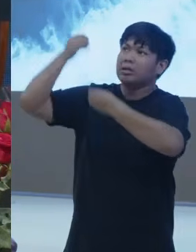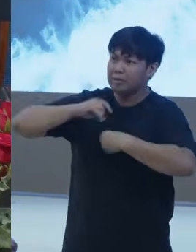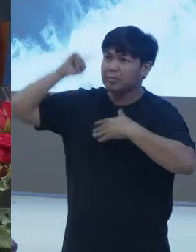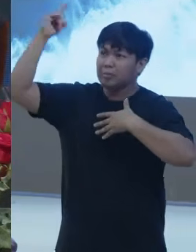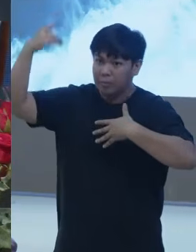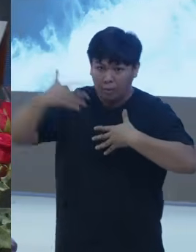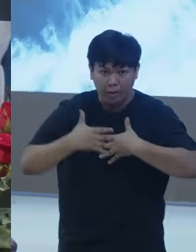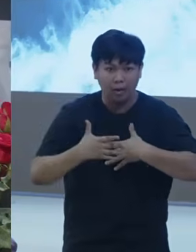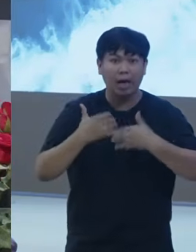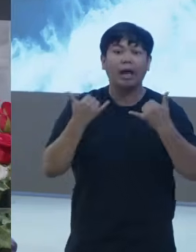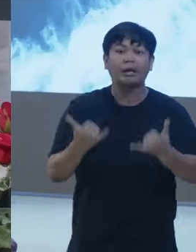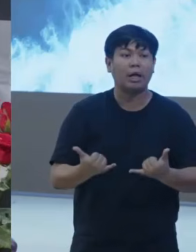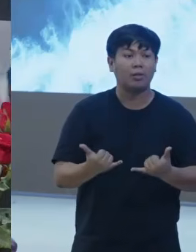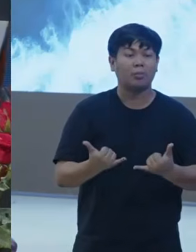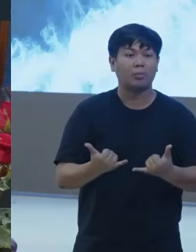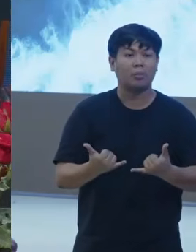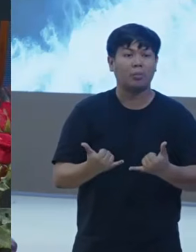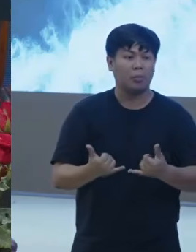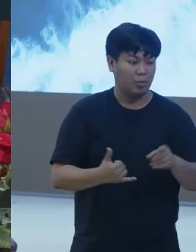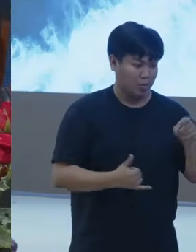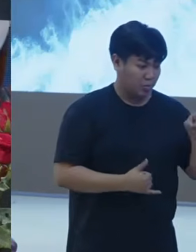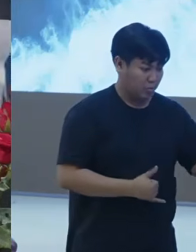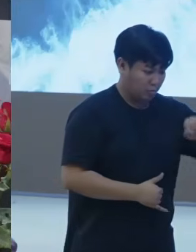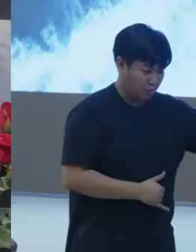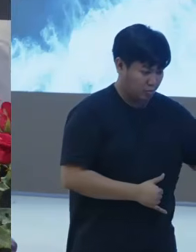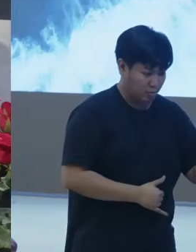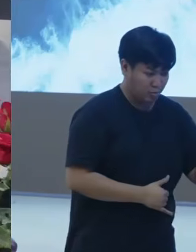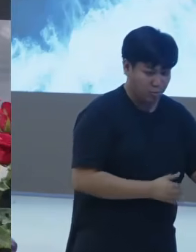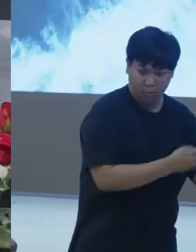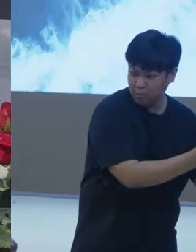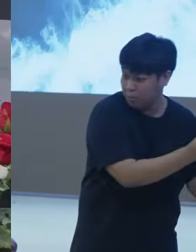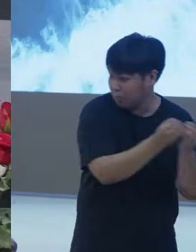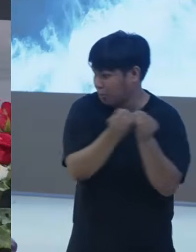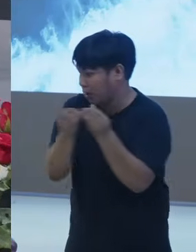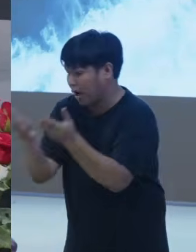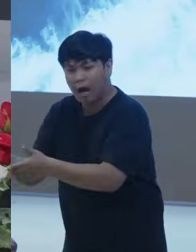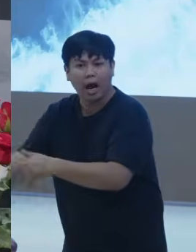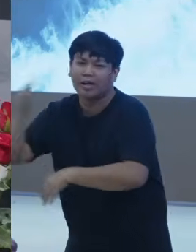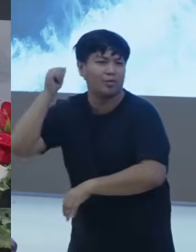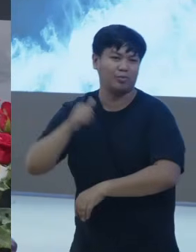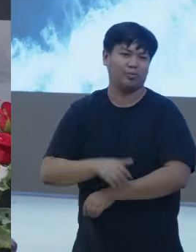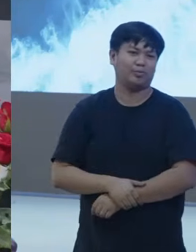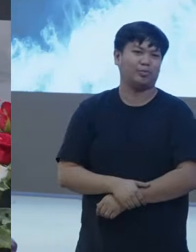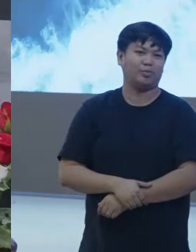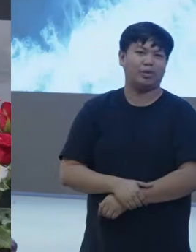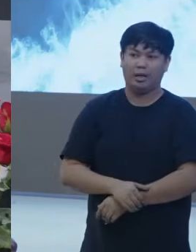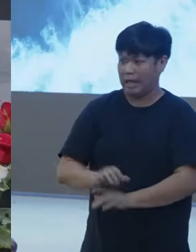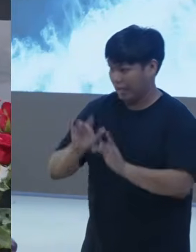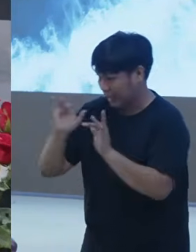merciful. Naging slow to anger ang Diyos, siya anger. No?